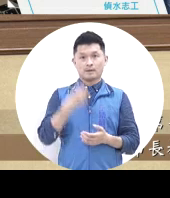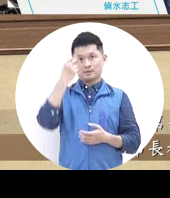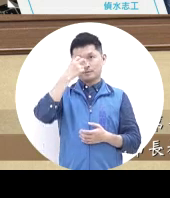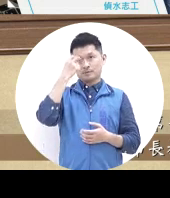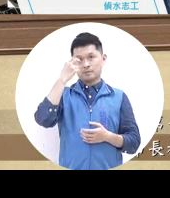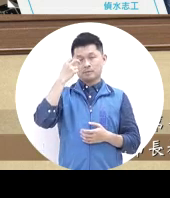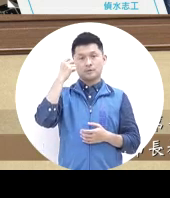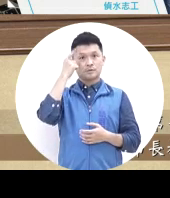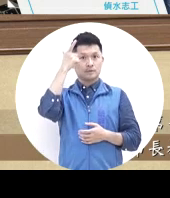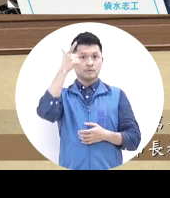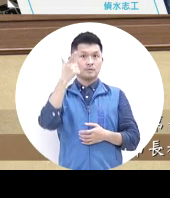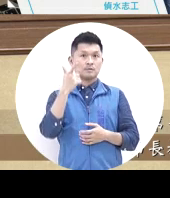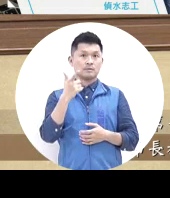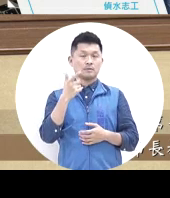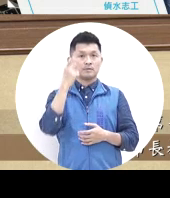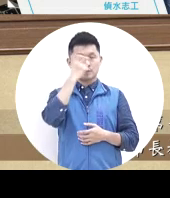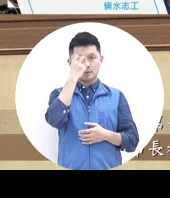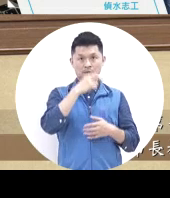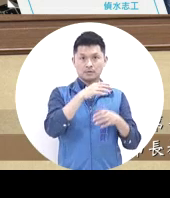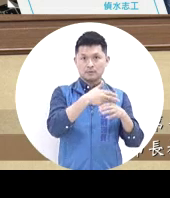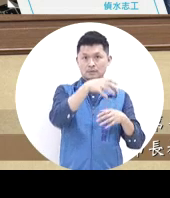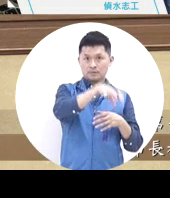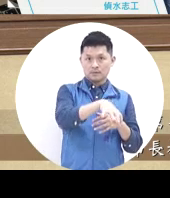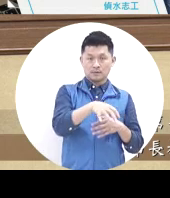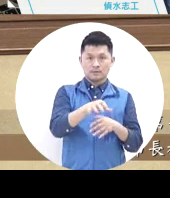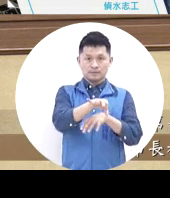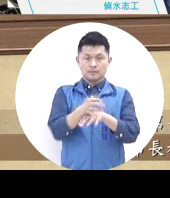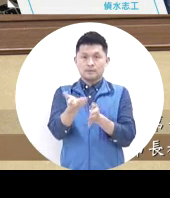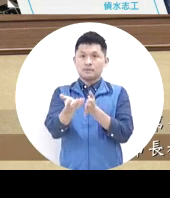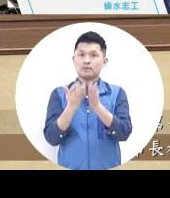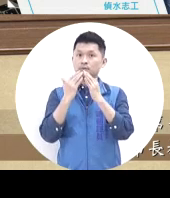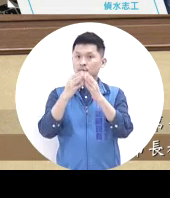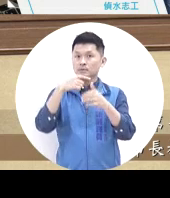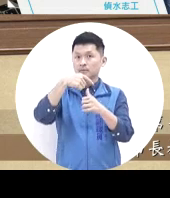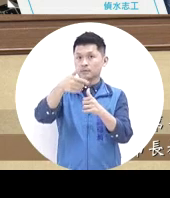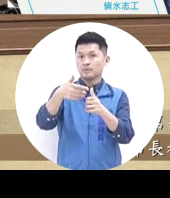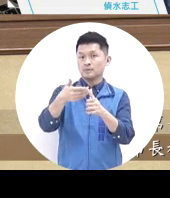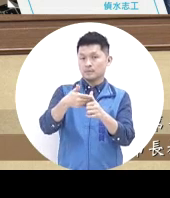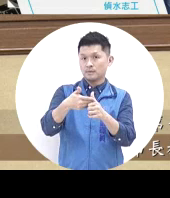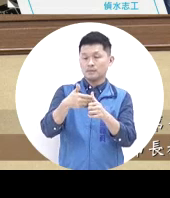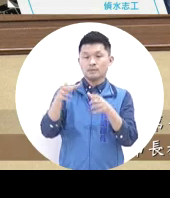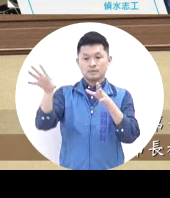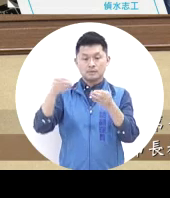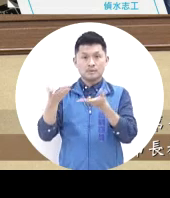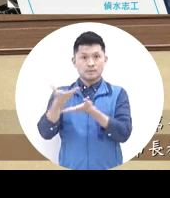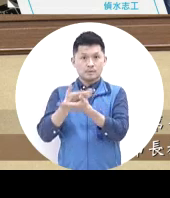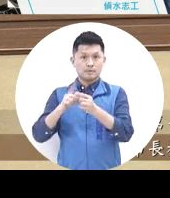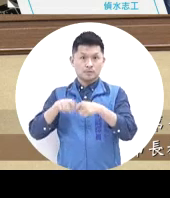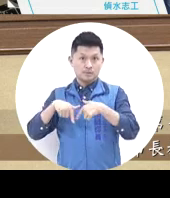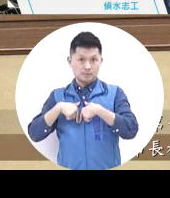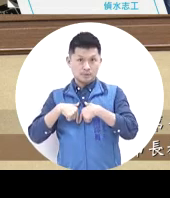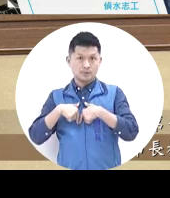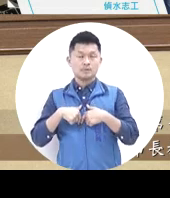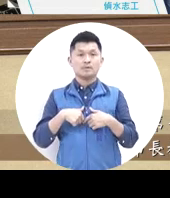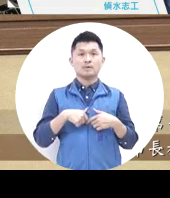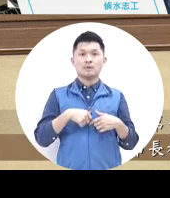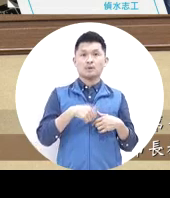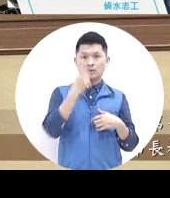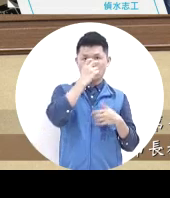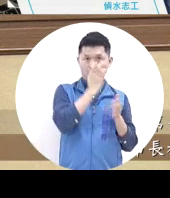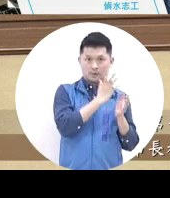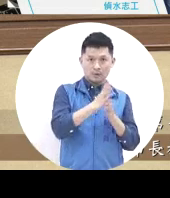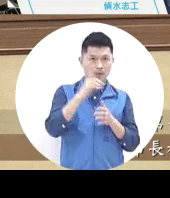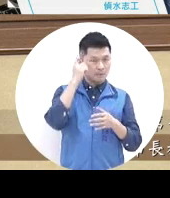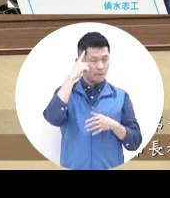台，以及学前的城市教育资源的交流中心，还有智慧工地的室外管理，以创新的思